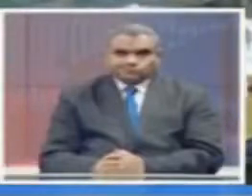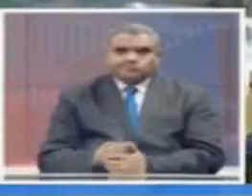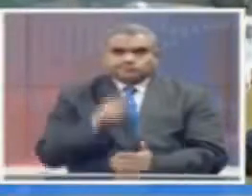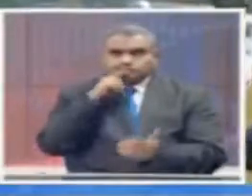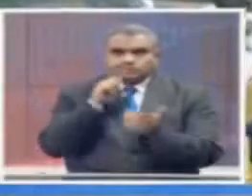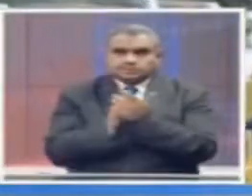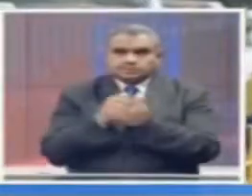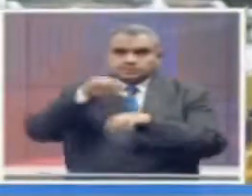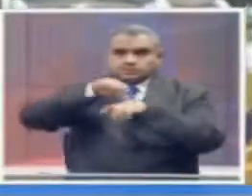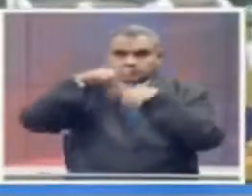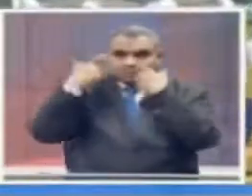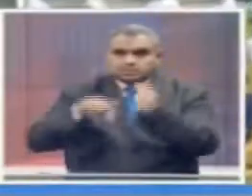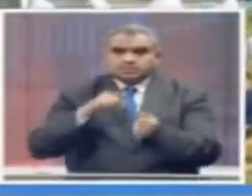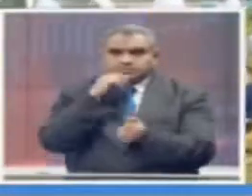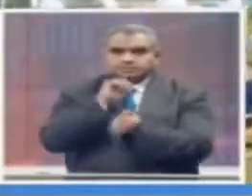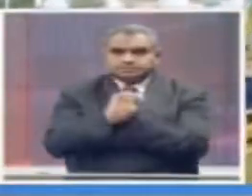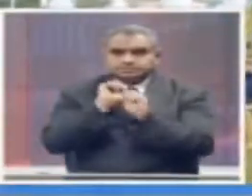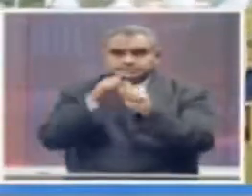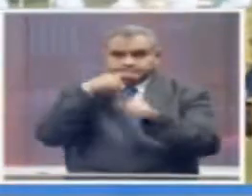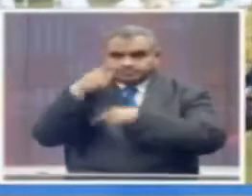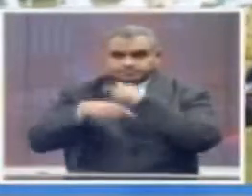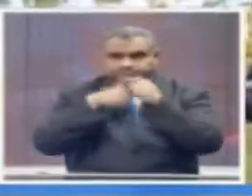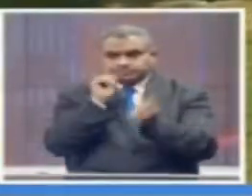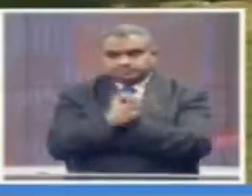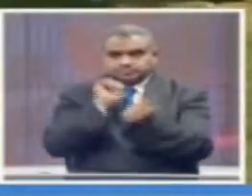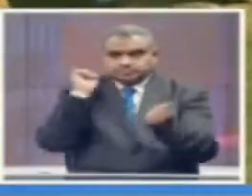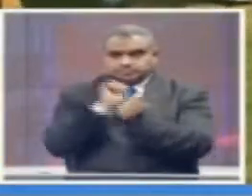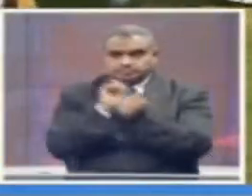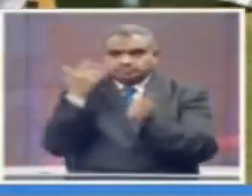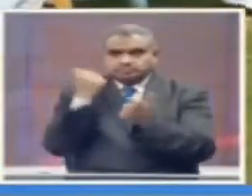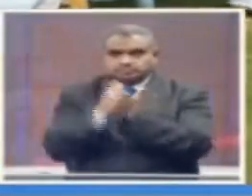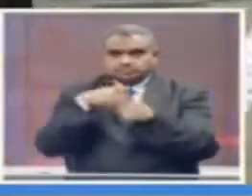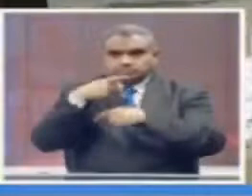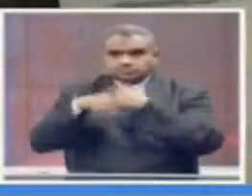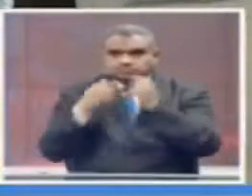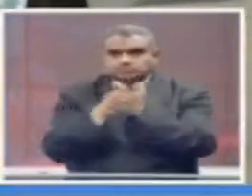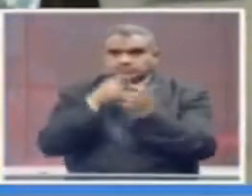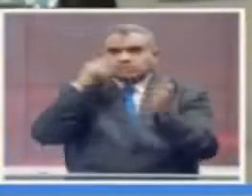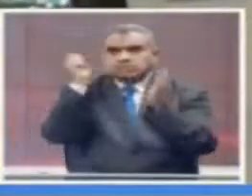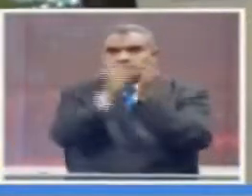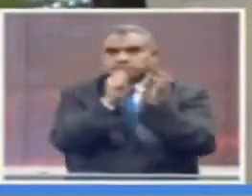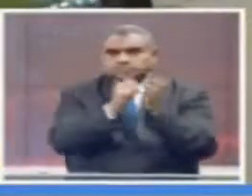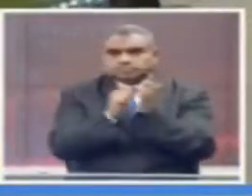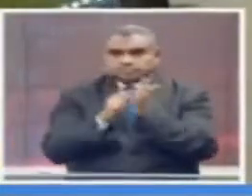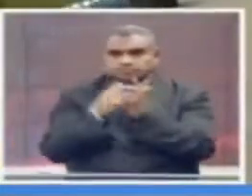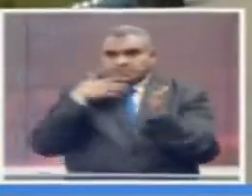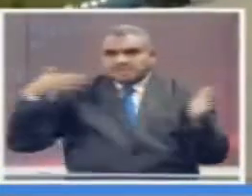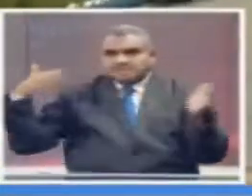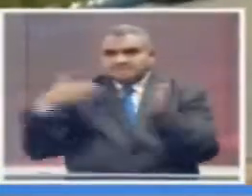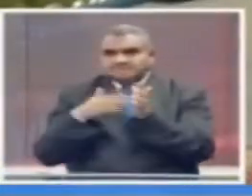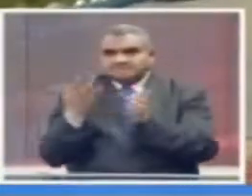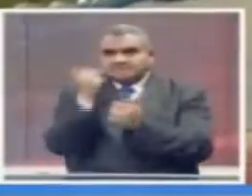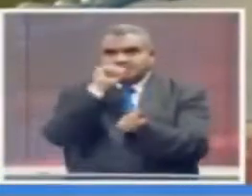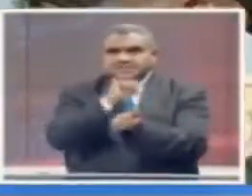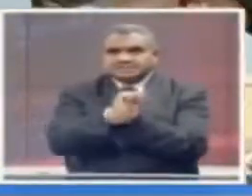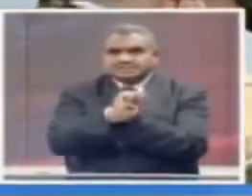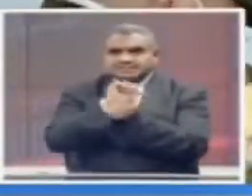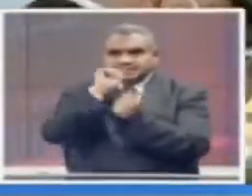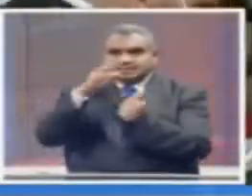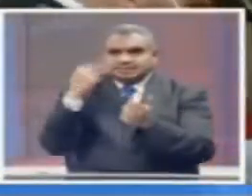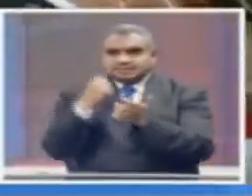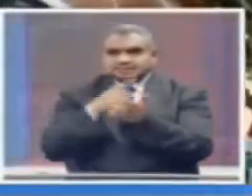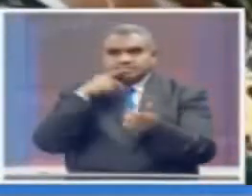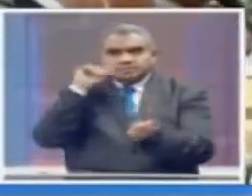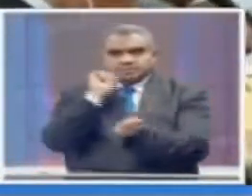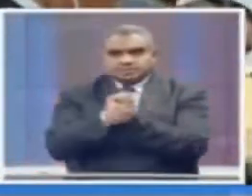ما بين هؤلاء والحرية دقائق معدودات تستغرقها الإجراءات النهائية التي يقوم بها قطاع السجون